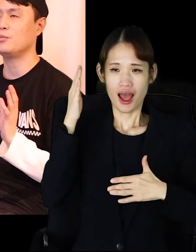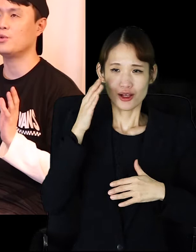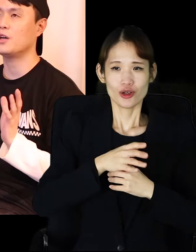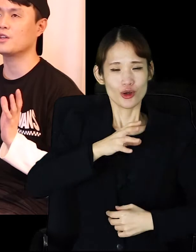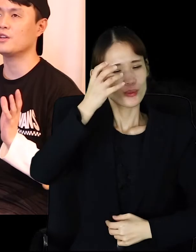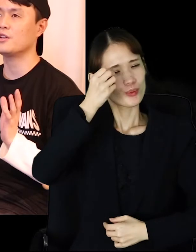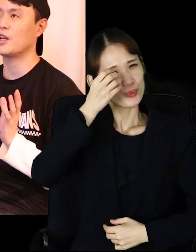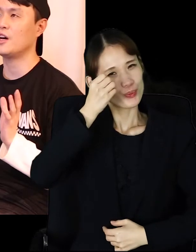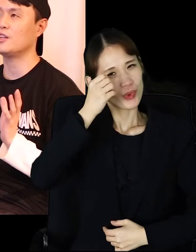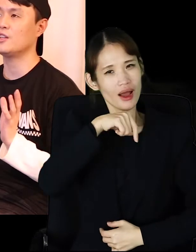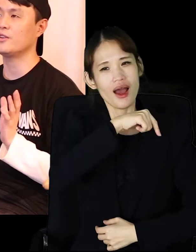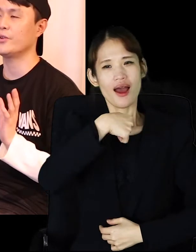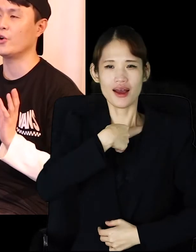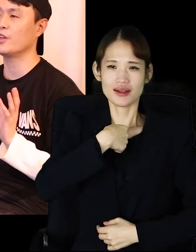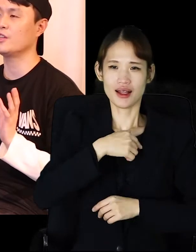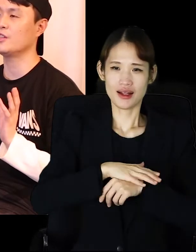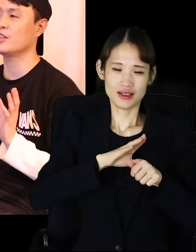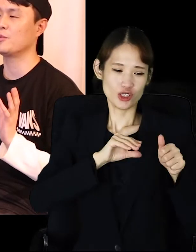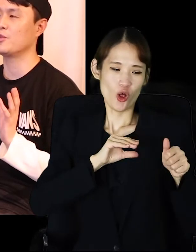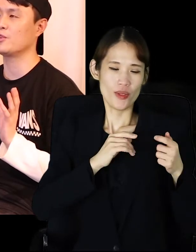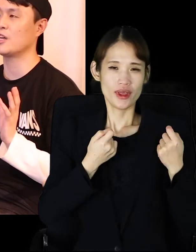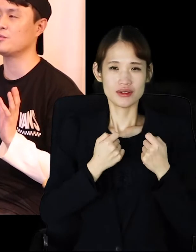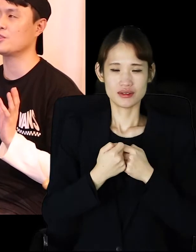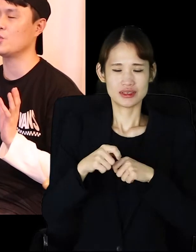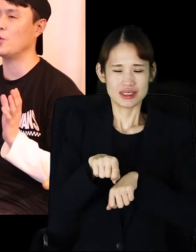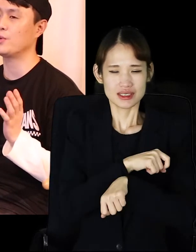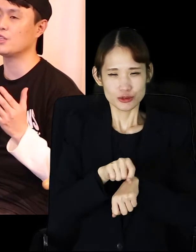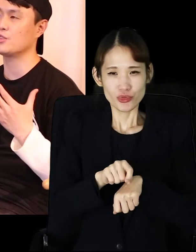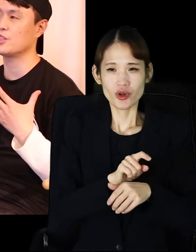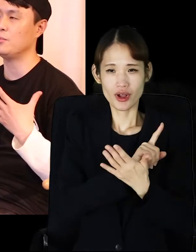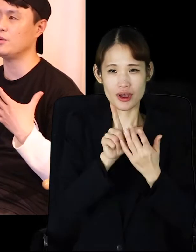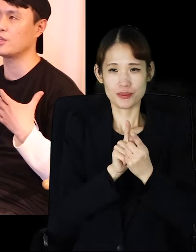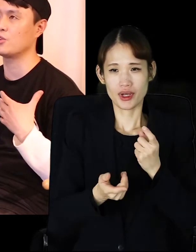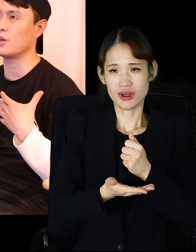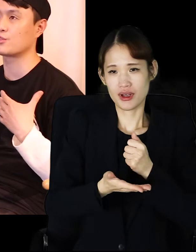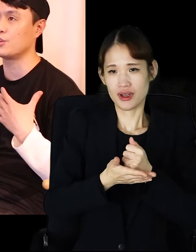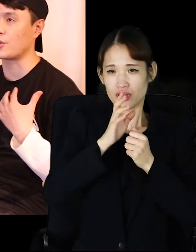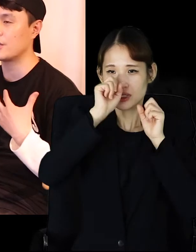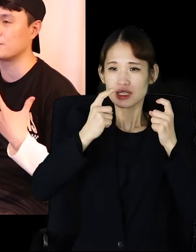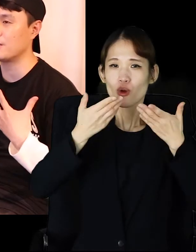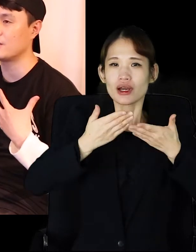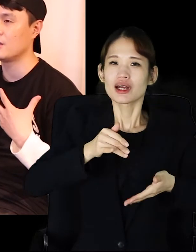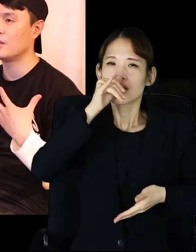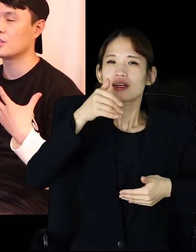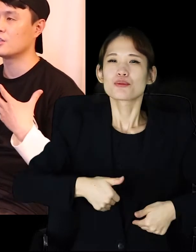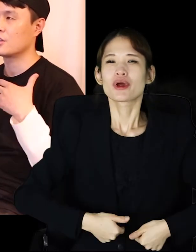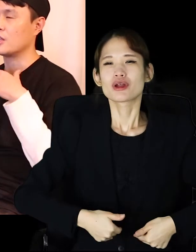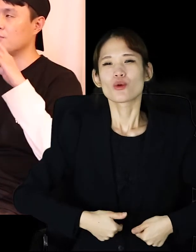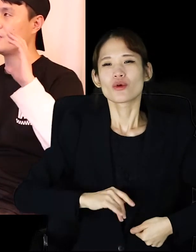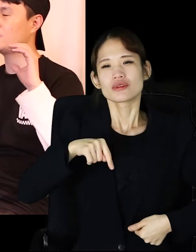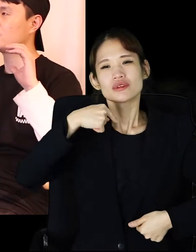학생들에게는 묘하게 나를 연예인이나 뭐 그런 사람들처럼 어필할 수 있는 한 번의 기회가 주어져야지만